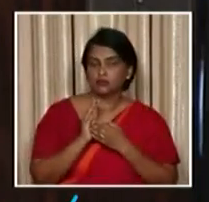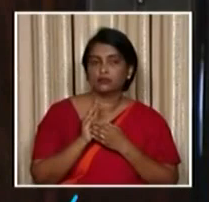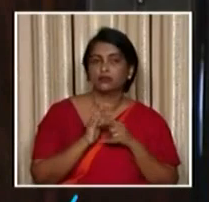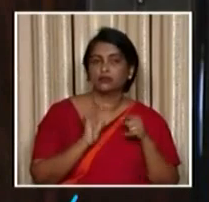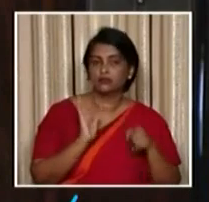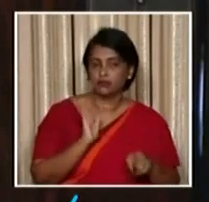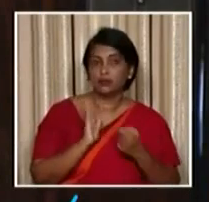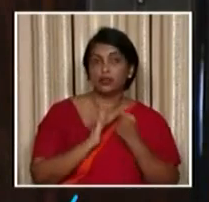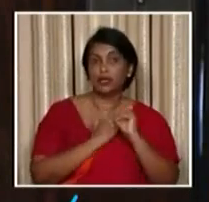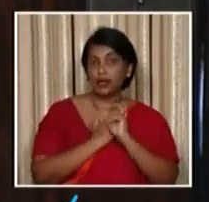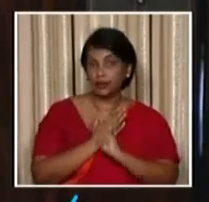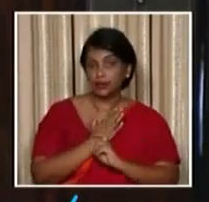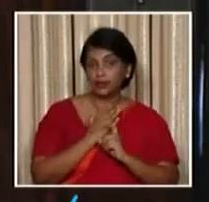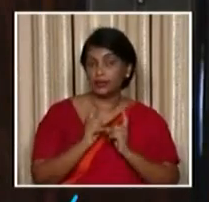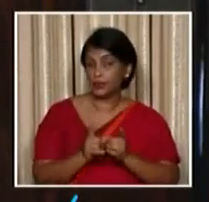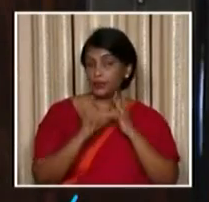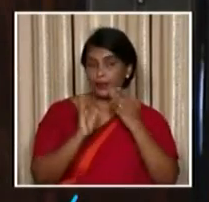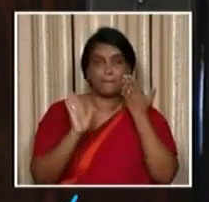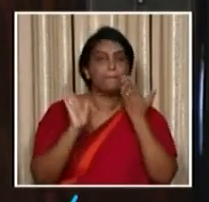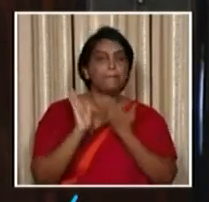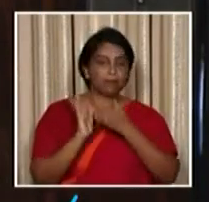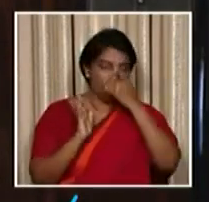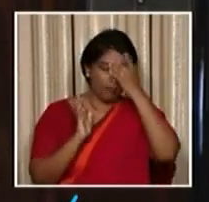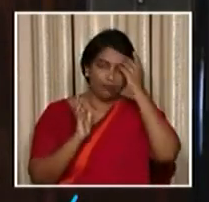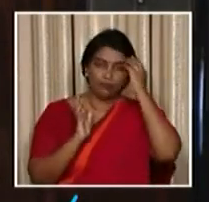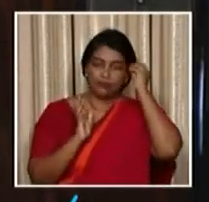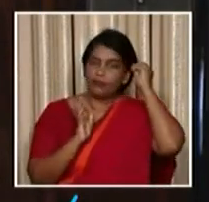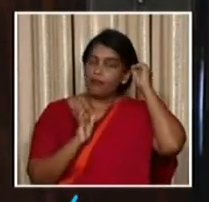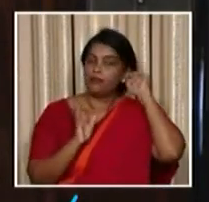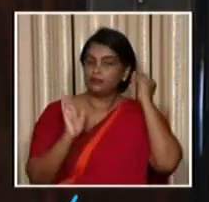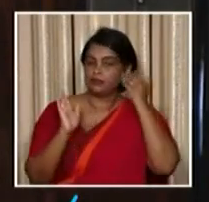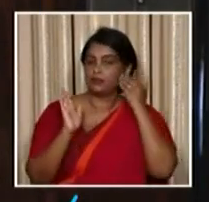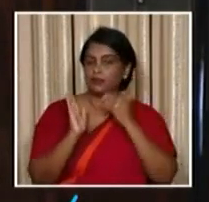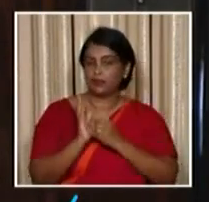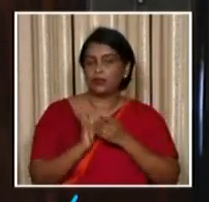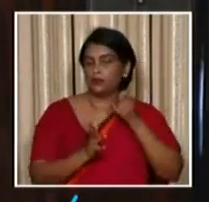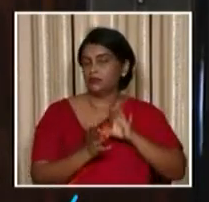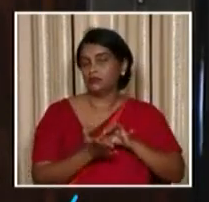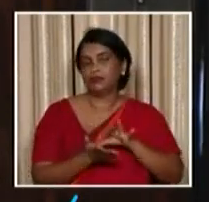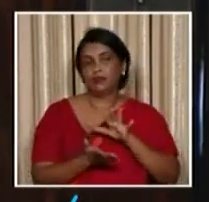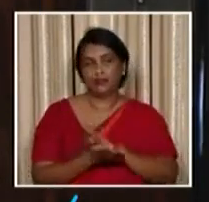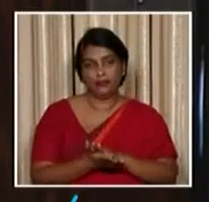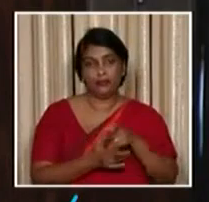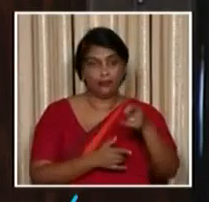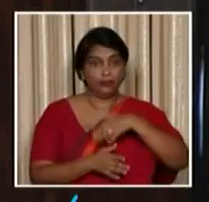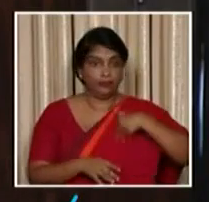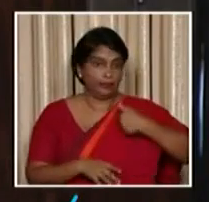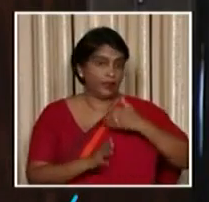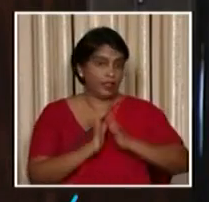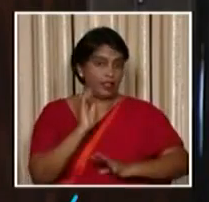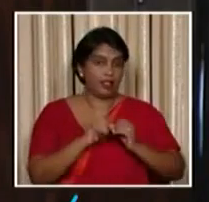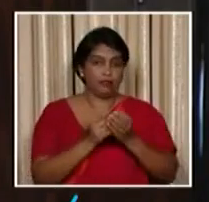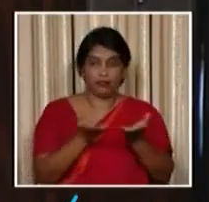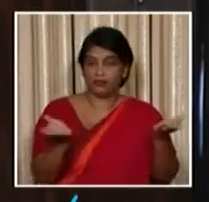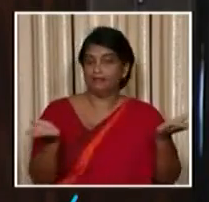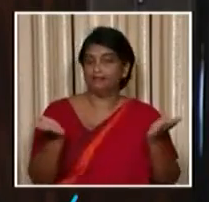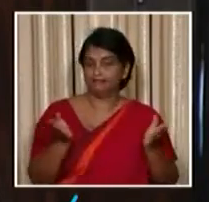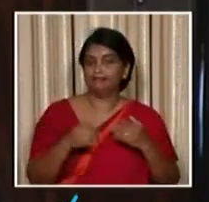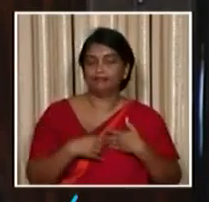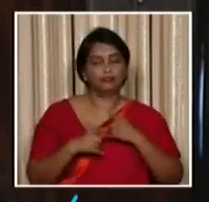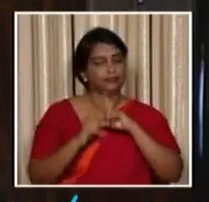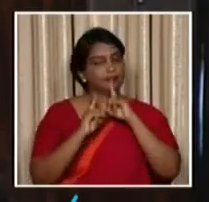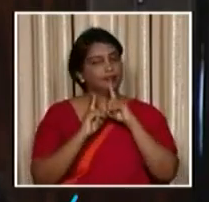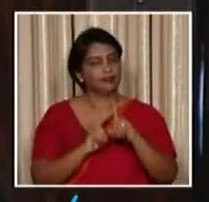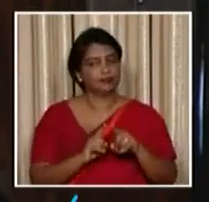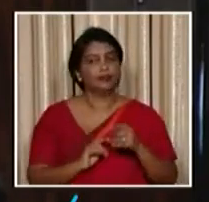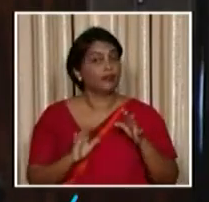මේ රීතියට අනුව පේන්නේ. එනිසා මේක සම්බන්ධව යම් ඩෙෆිනිෂන් එකක් ගන්න කියලා මෙතන ඉන්න ජේෂ්ඨ මන්ත්‍රීවරු ගණනාවක් ඉන්නවා මම ආරාධනා